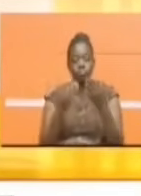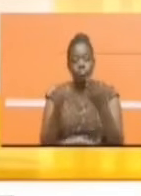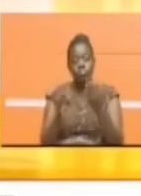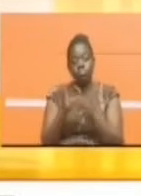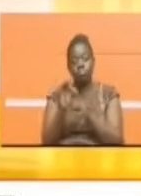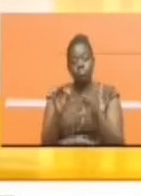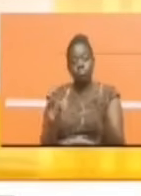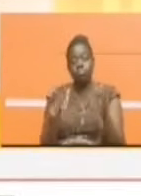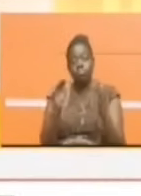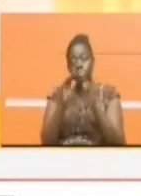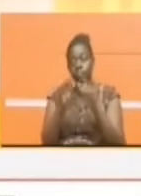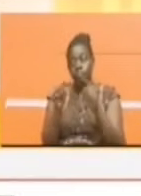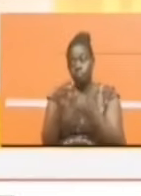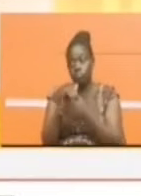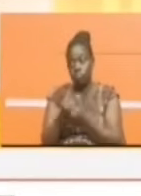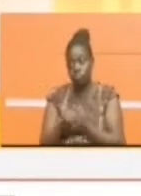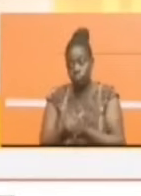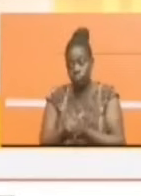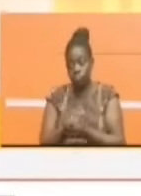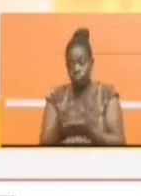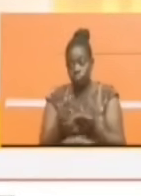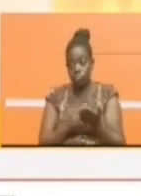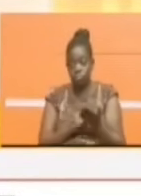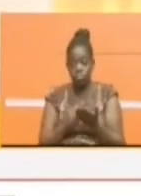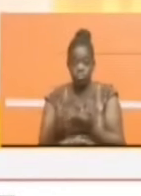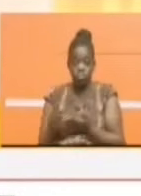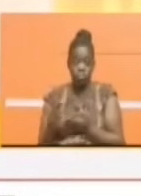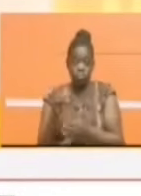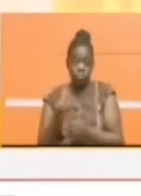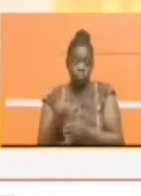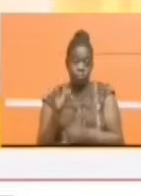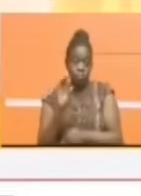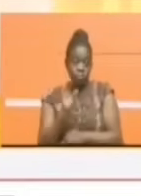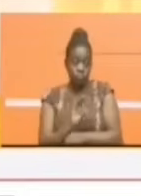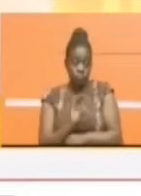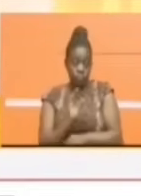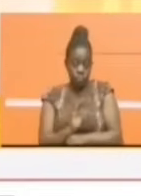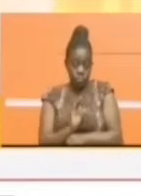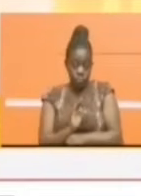ky'amaka n'ekyobufumbo obutukuvu mu Ekereziya.